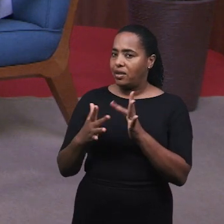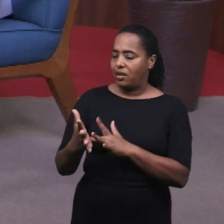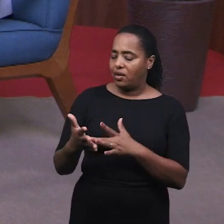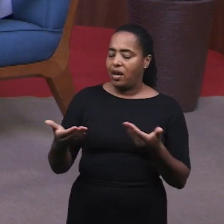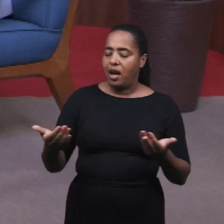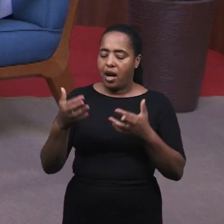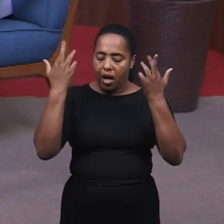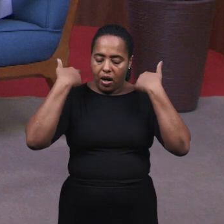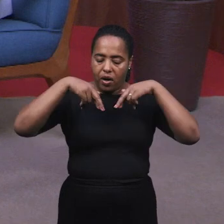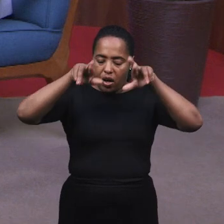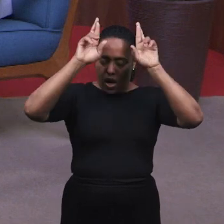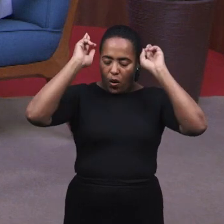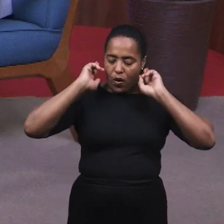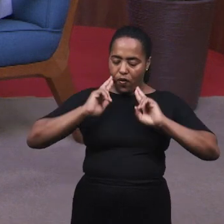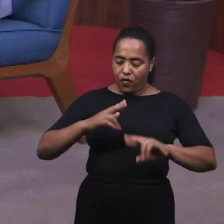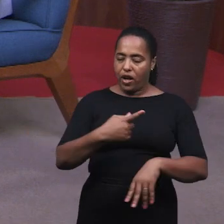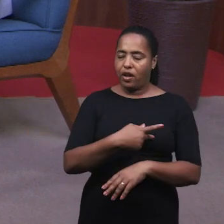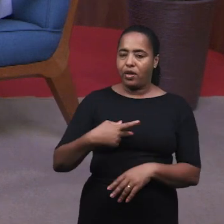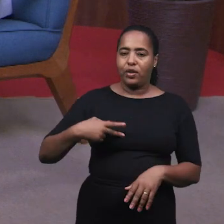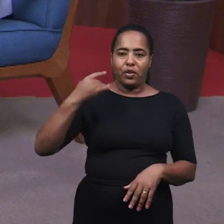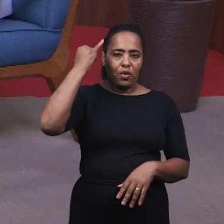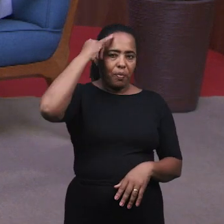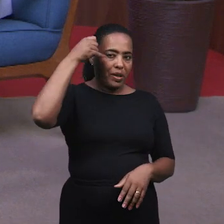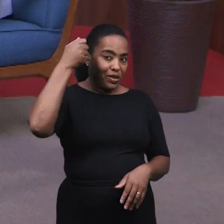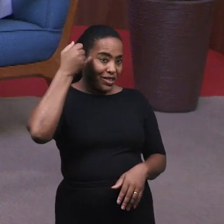pasteur Josias ou du pasteur Sergio.